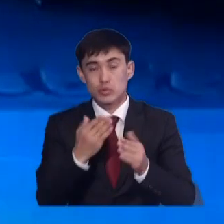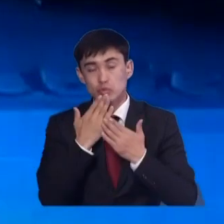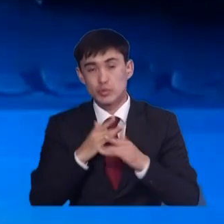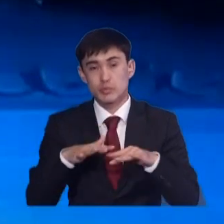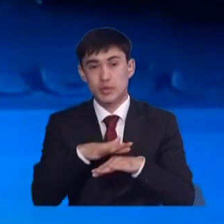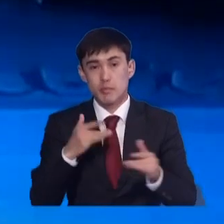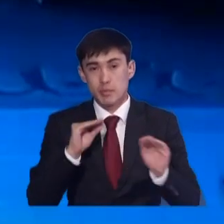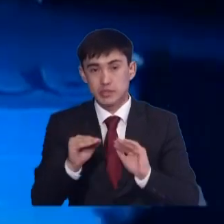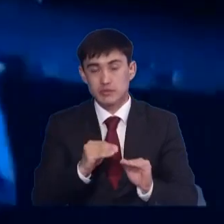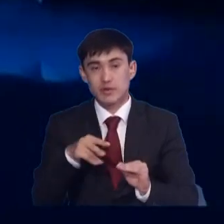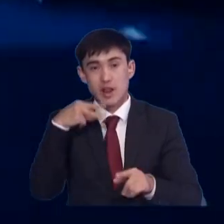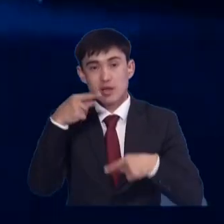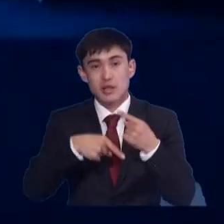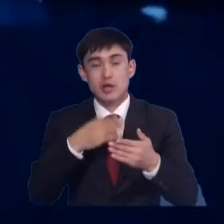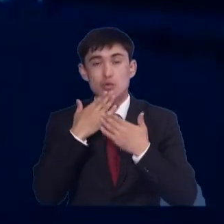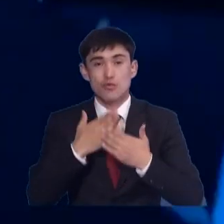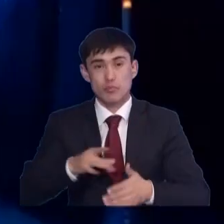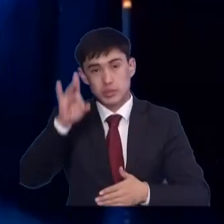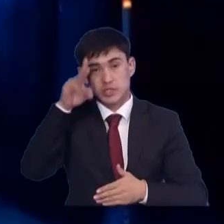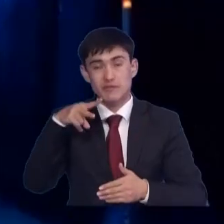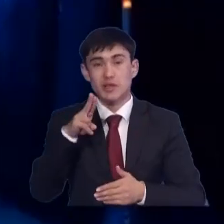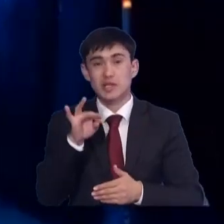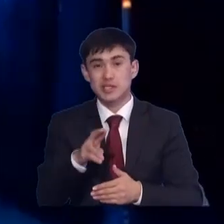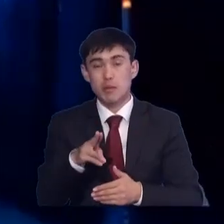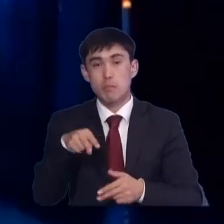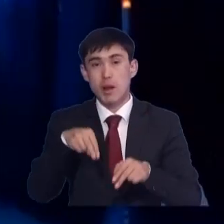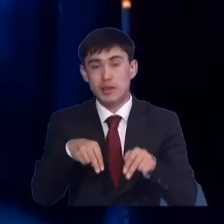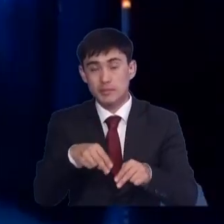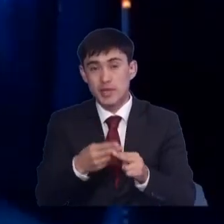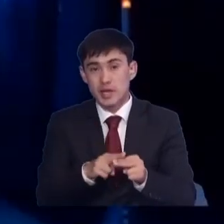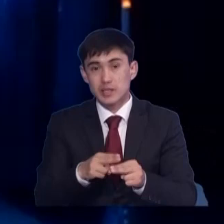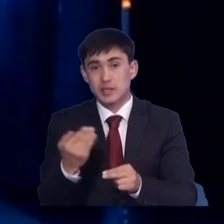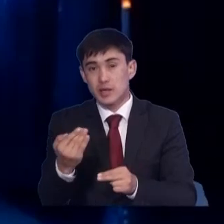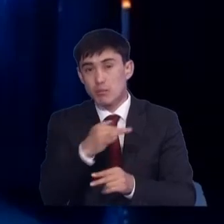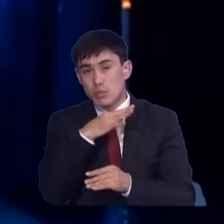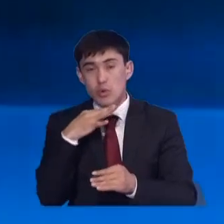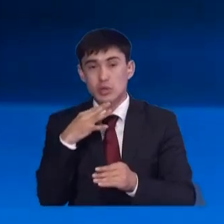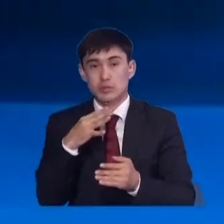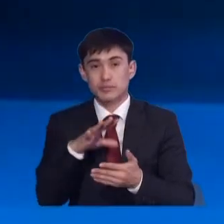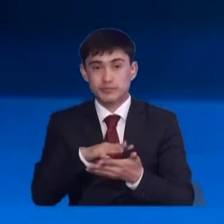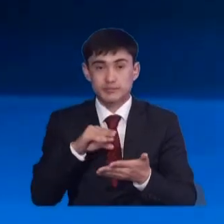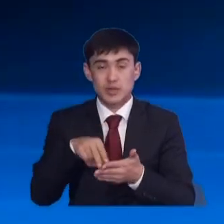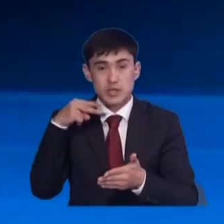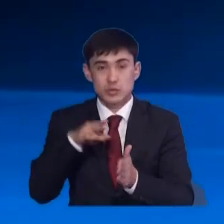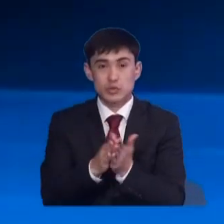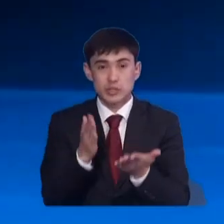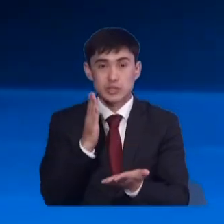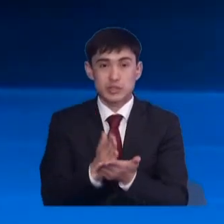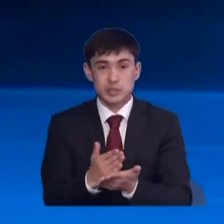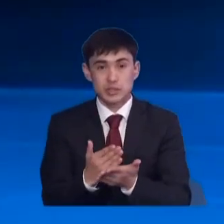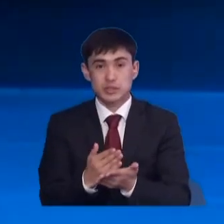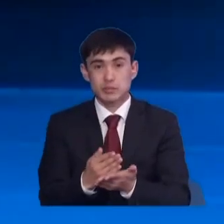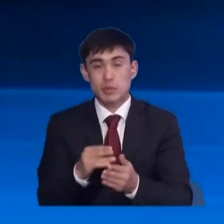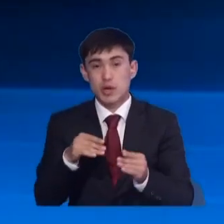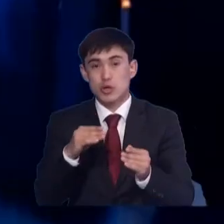зрителей. «Легенда о любви» – прославленная классика балета. Это древнее сказание не раз находило отражение в литературе. По сюжету царица